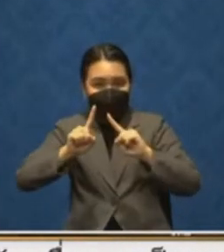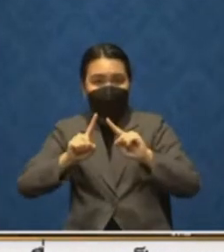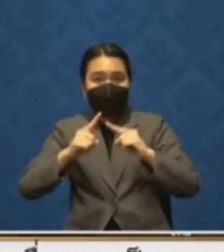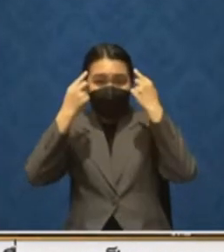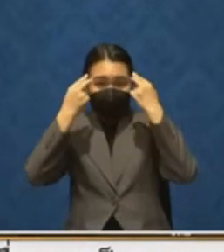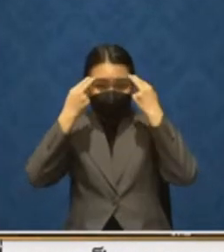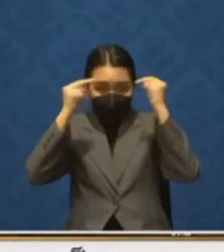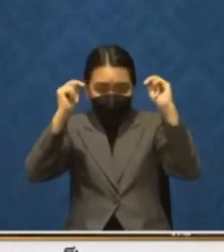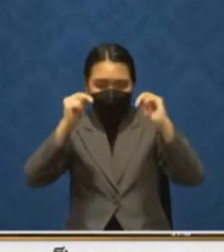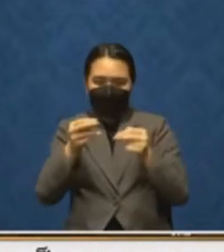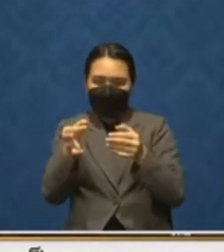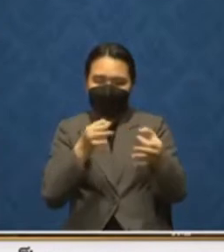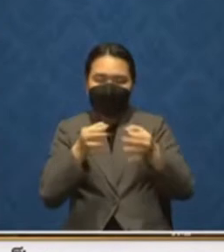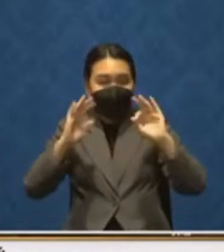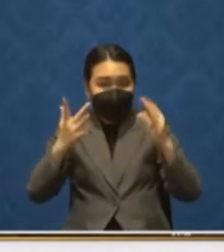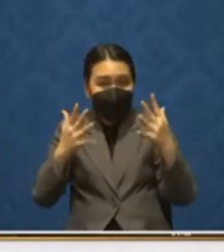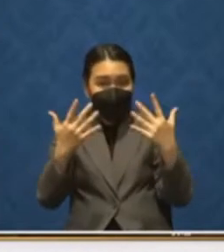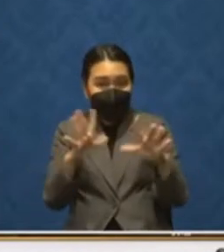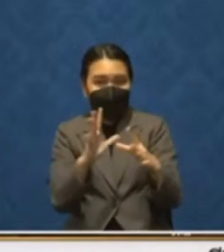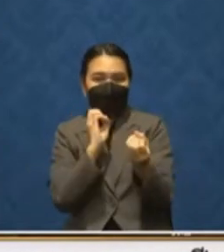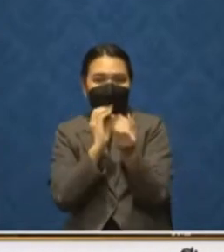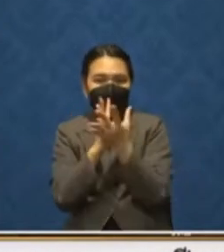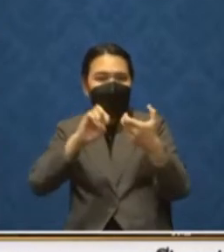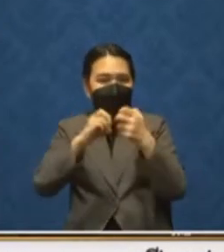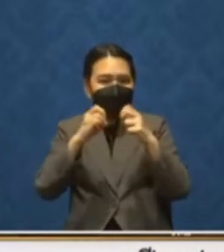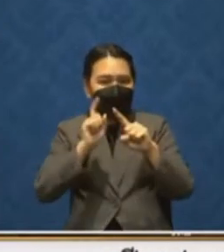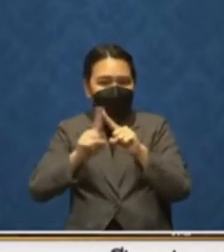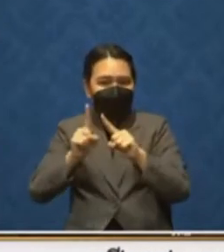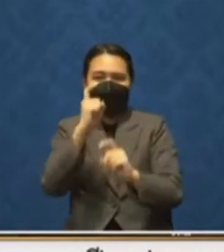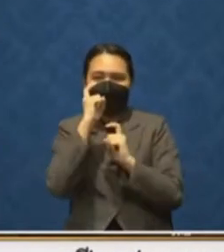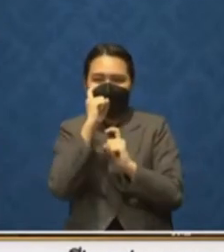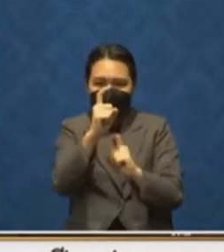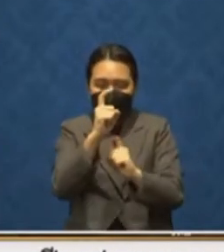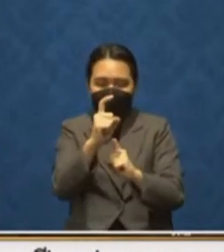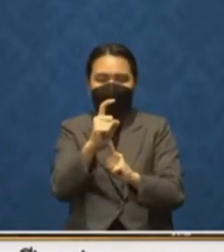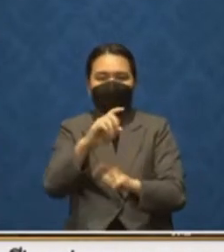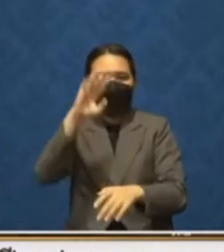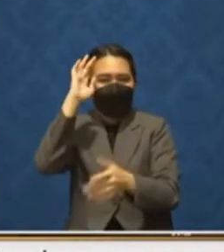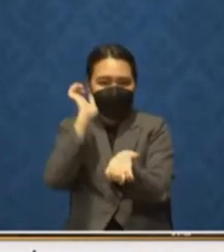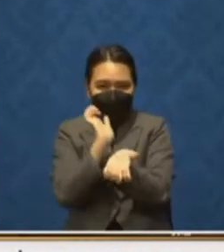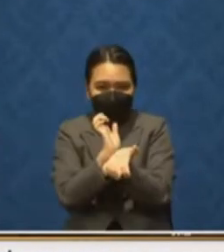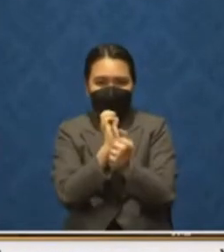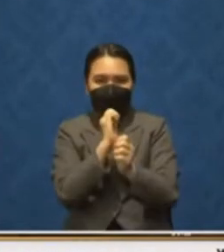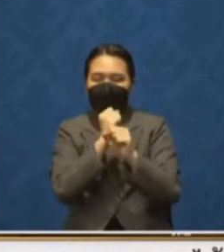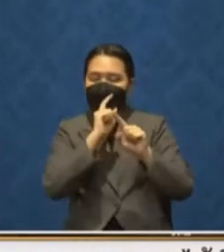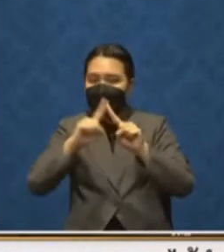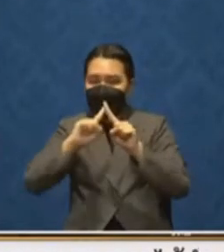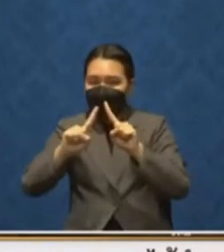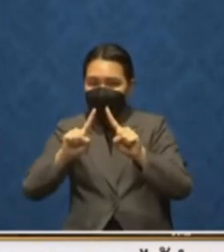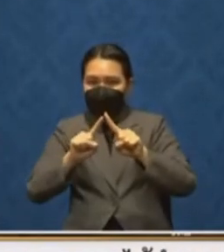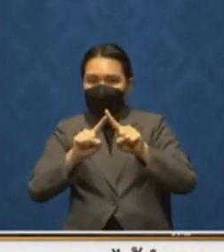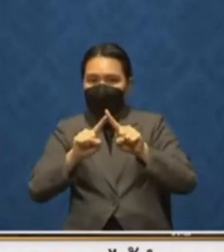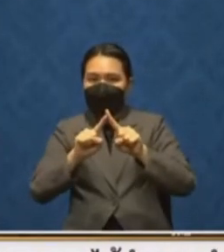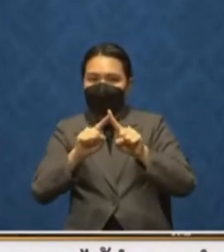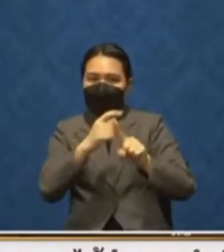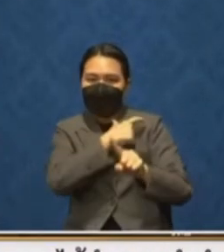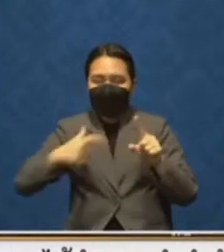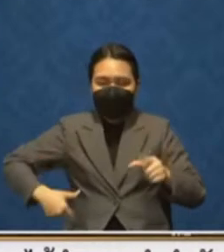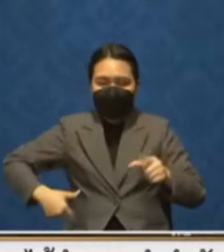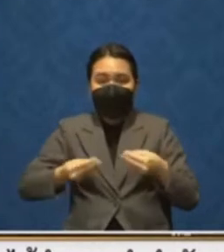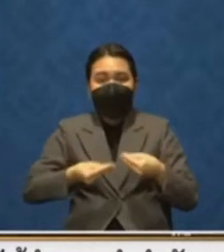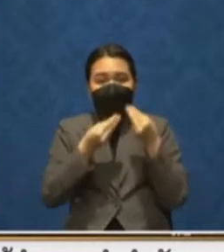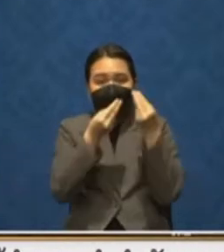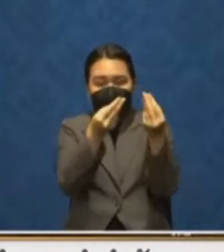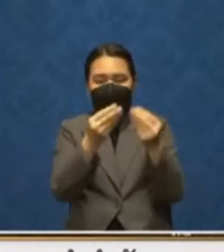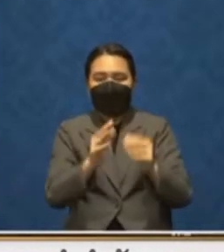ให้เกิดขึ้นและอันตรายอย่างมากต่อทั้งกองบินตำรวจและการถวายภารกิจต่างๆแต่นั้นนะครับก็ฝากท่านประธานไม่ว่า